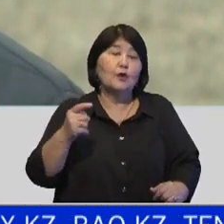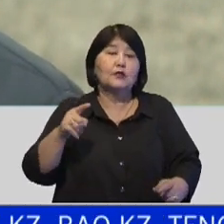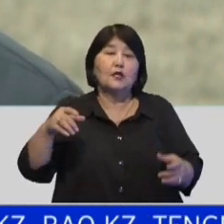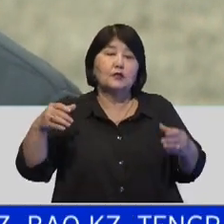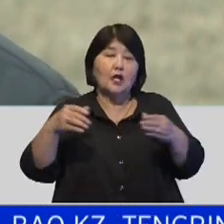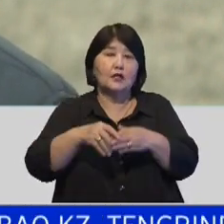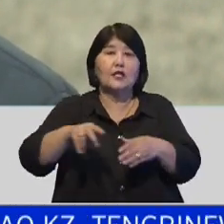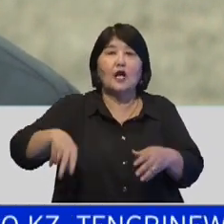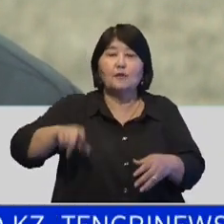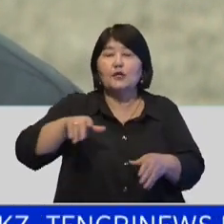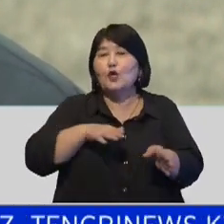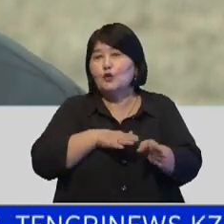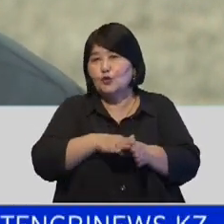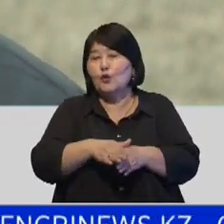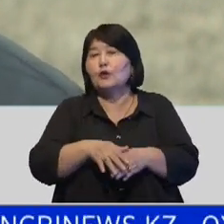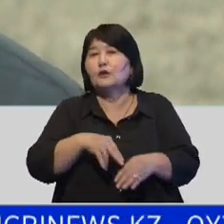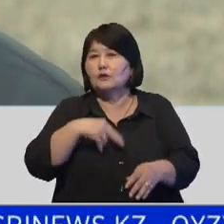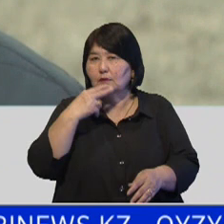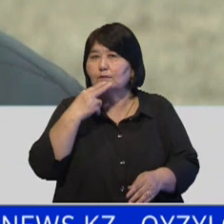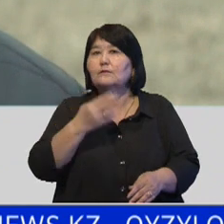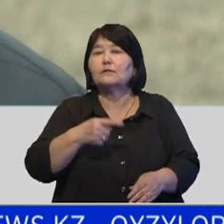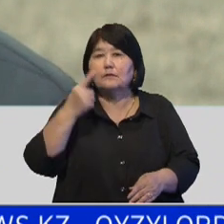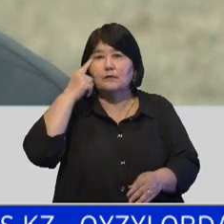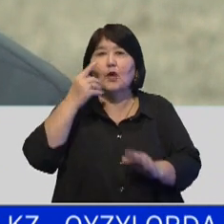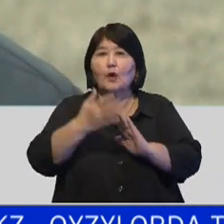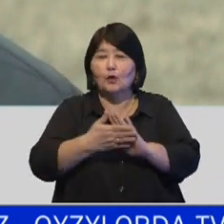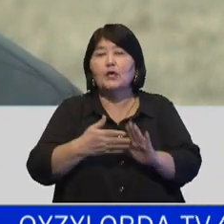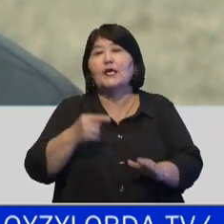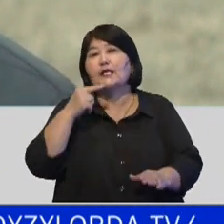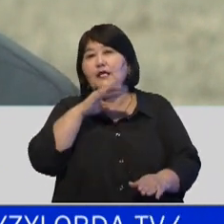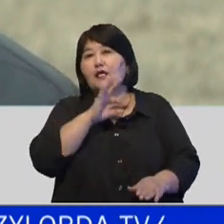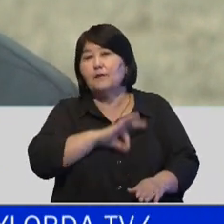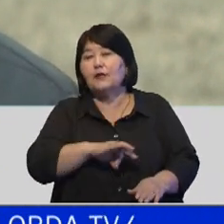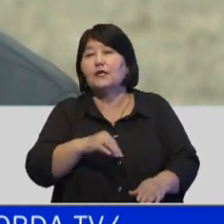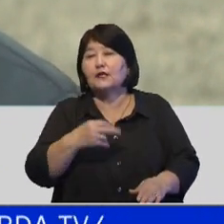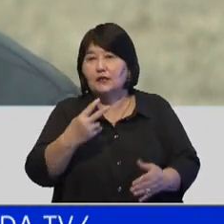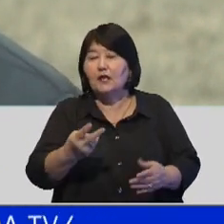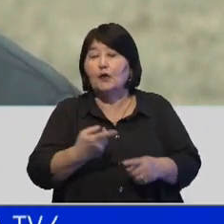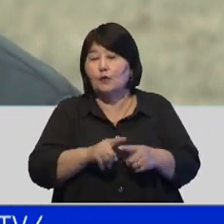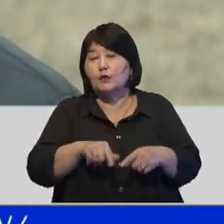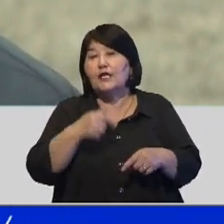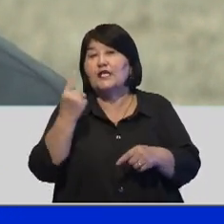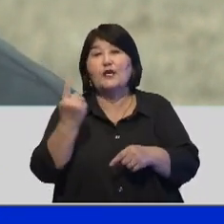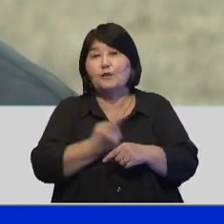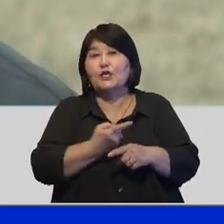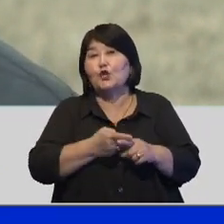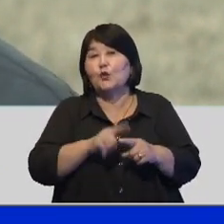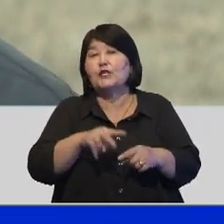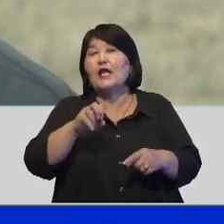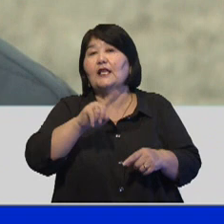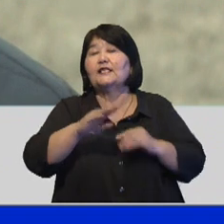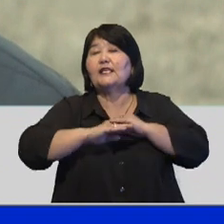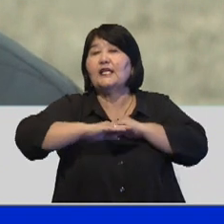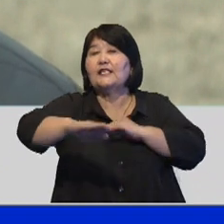басшылары толықтай көздері жетті, сондықтан қазір тиімділігіне, сондықтан қазір мынау ең бірінші осы лазерлік